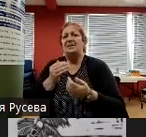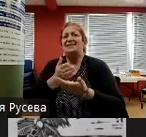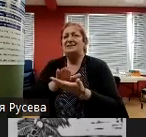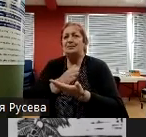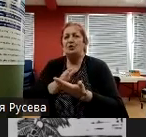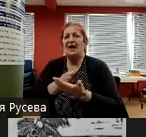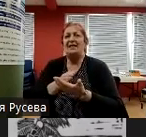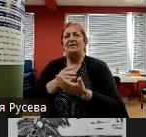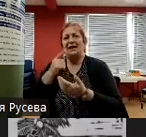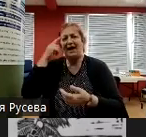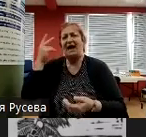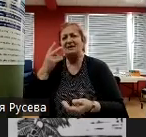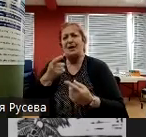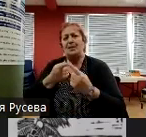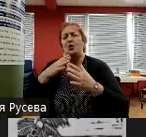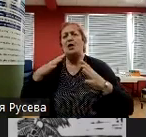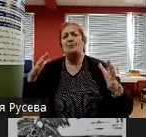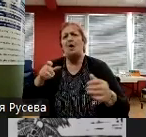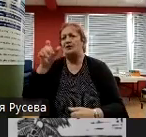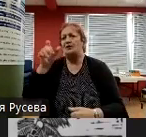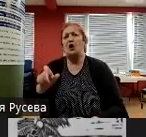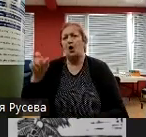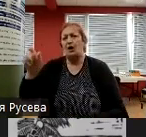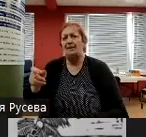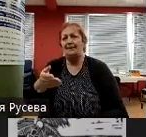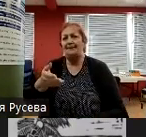бъдат разбираеми от повече хора.